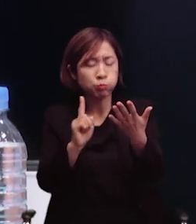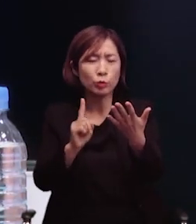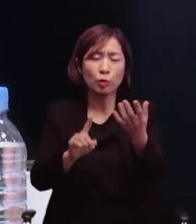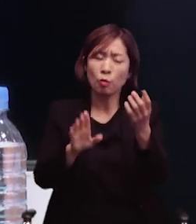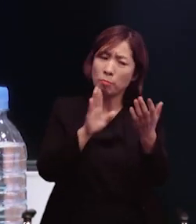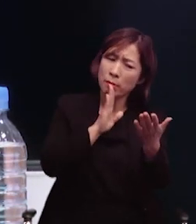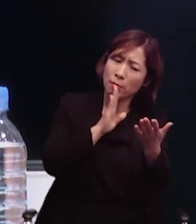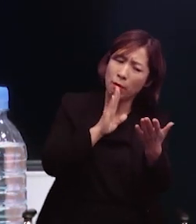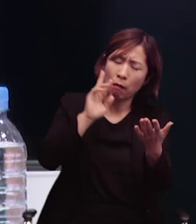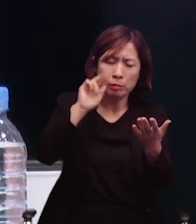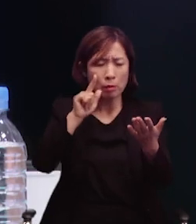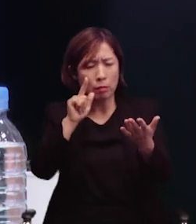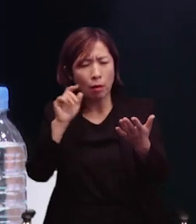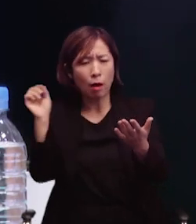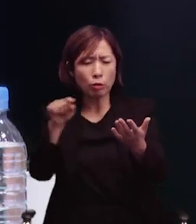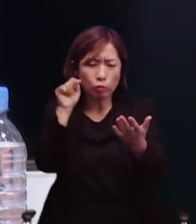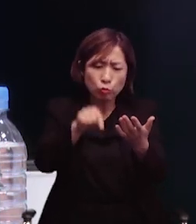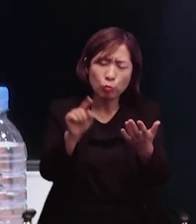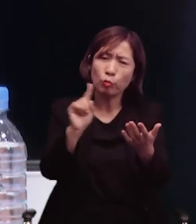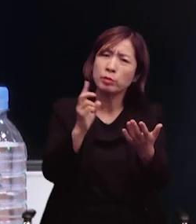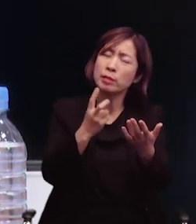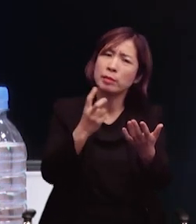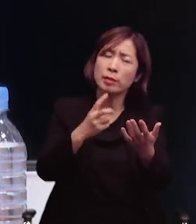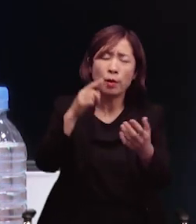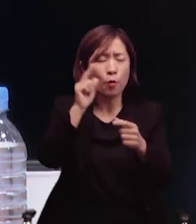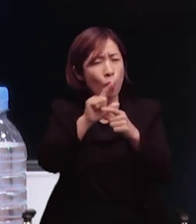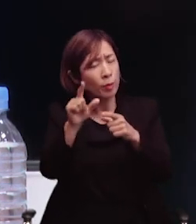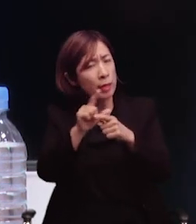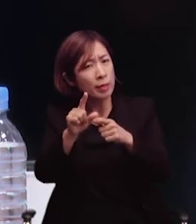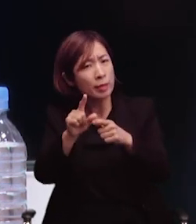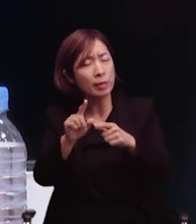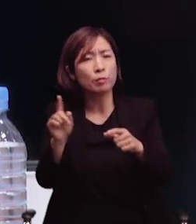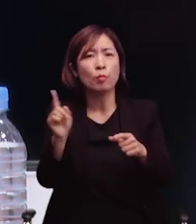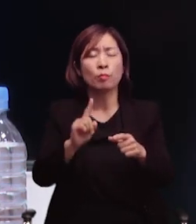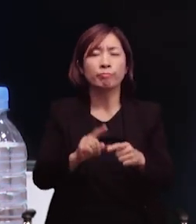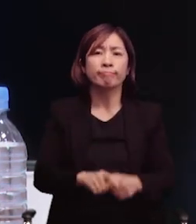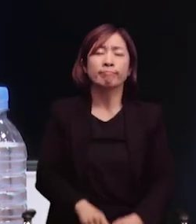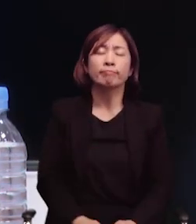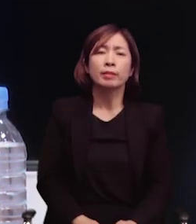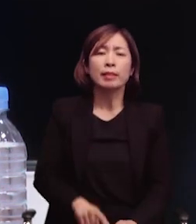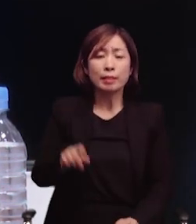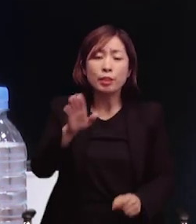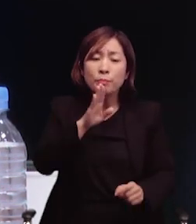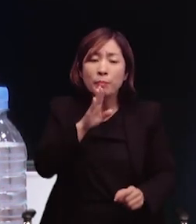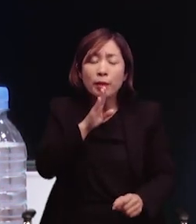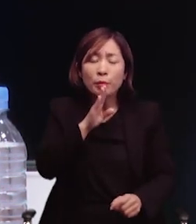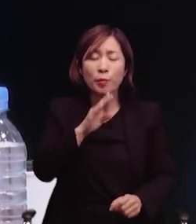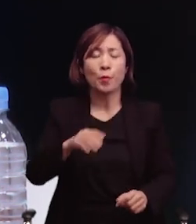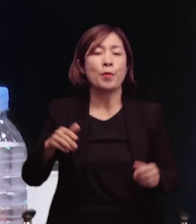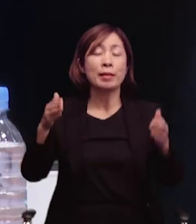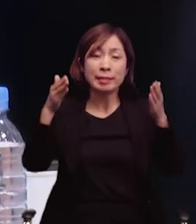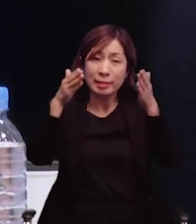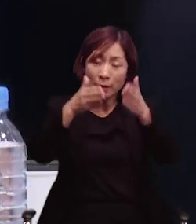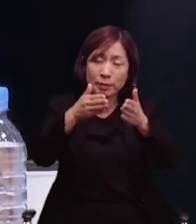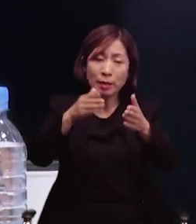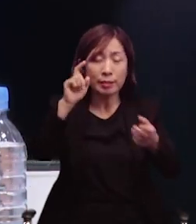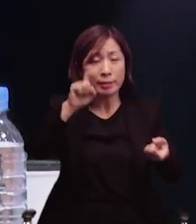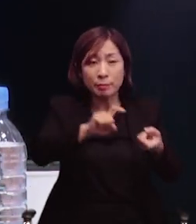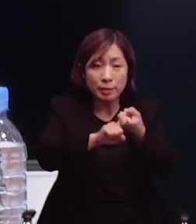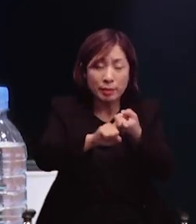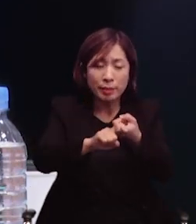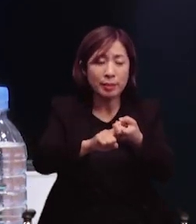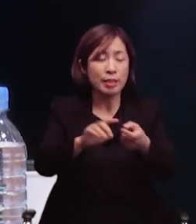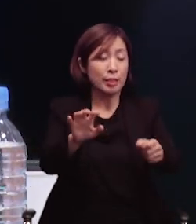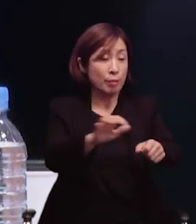맞나 허균 울면 어떻게 될지 고민하는 것이 무슨 말일까요 관심이 간다는 거에요 그 불탄